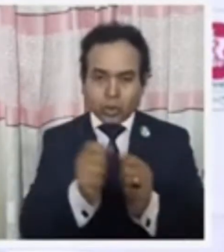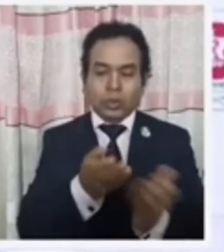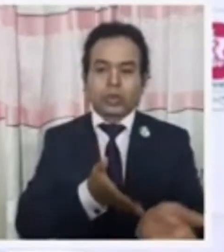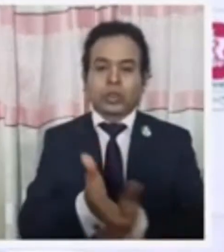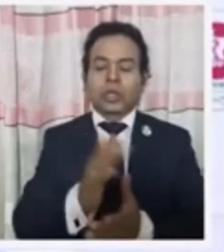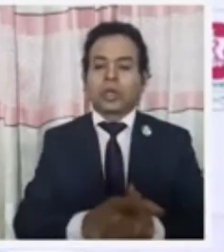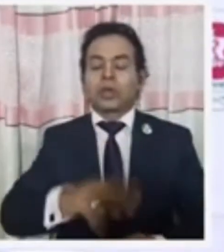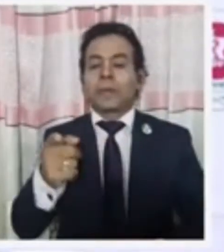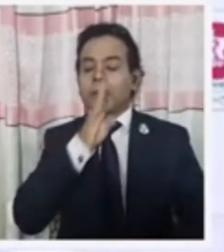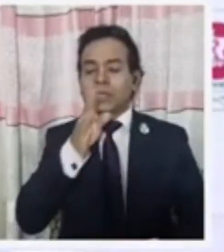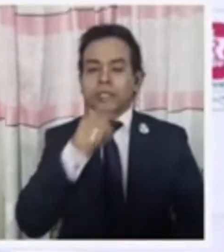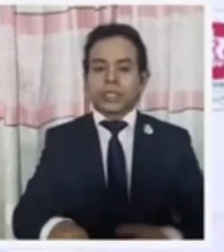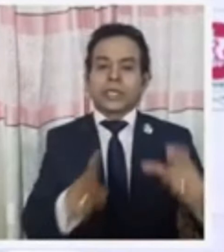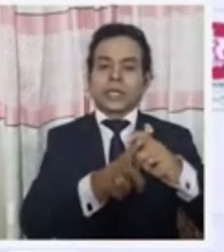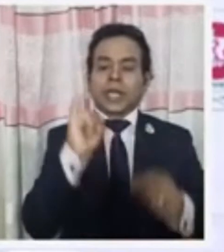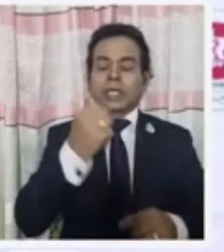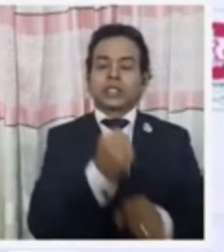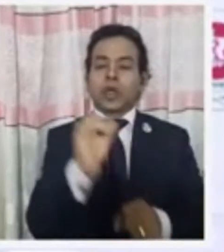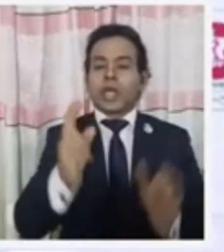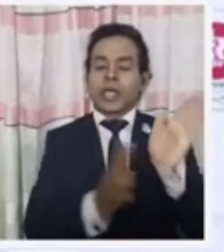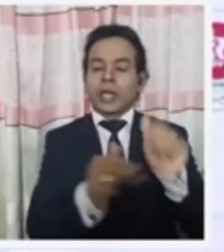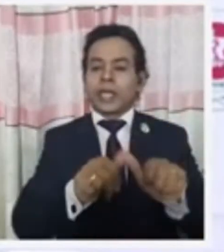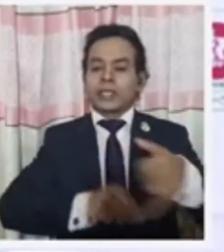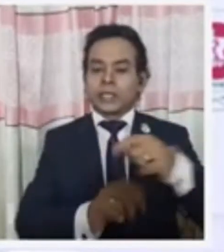কর্মচারী হাসপাতাল ঢাকা এবং বেসরকারি পর্যায়ের